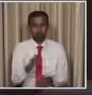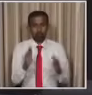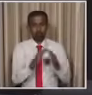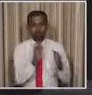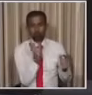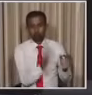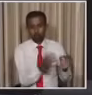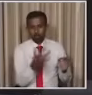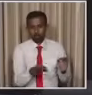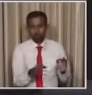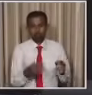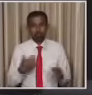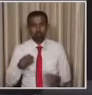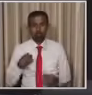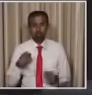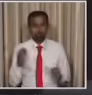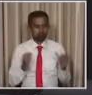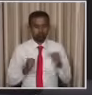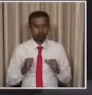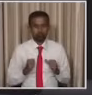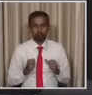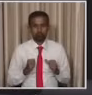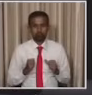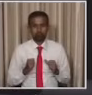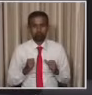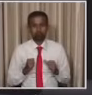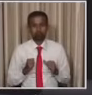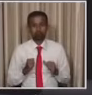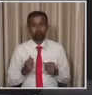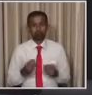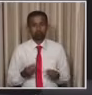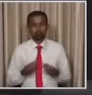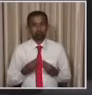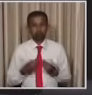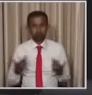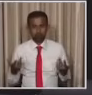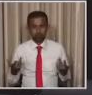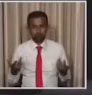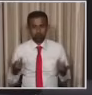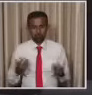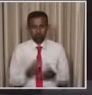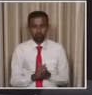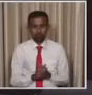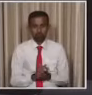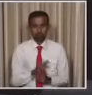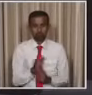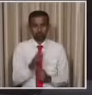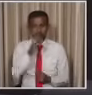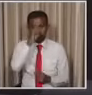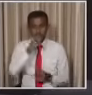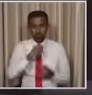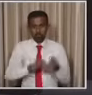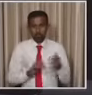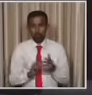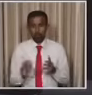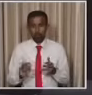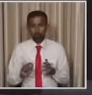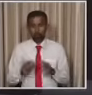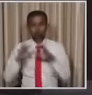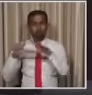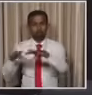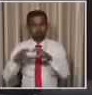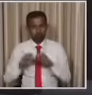තියලා අඳින්න ඇඳුමක්වත් එතුමාට ලබා ගන්න පුළුවන් කමක් තිබුණේ නැහැ. ජනාධිපති ලේකම් කාර්යාලය අත්පත්